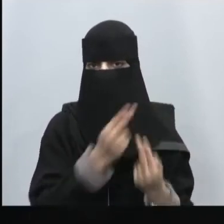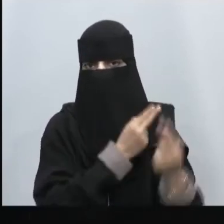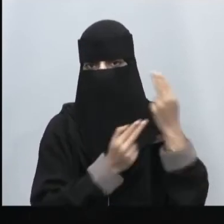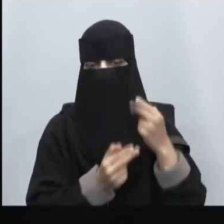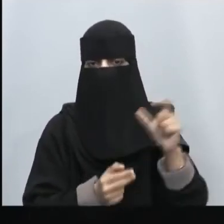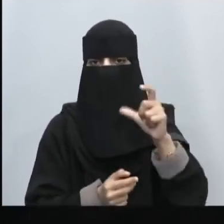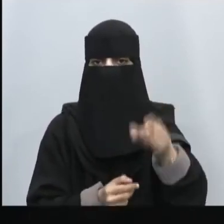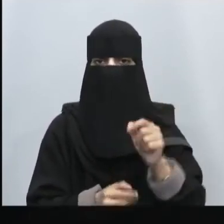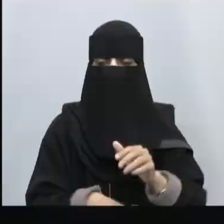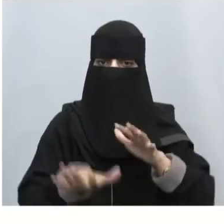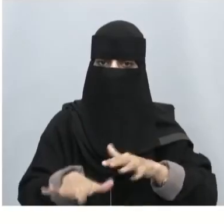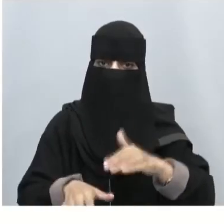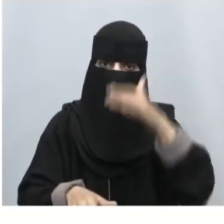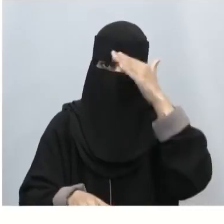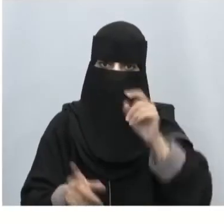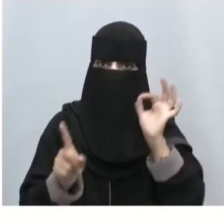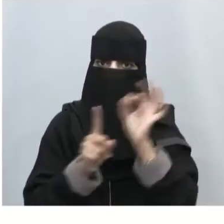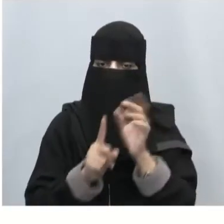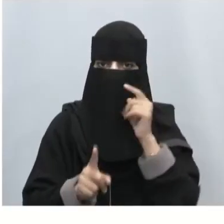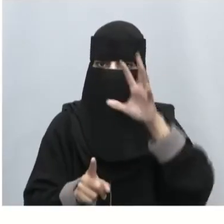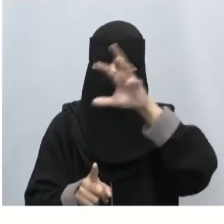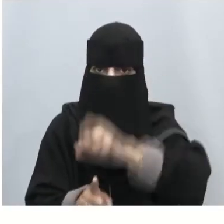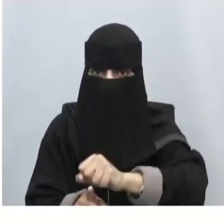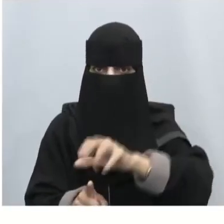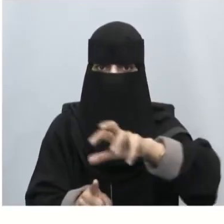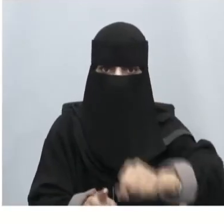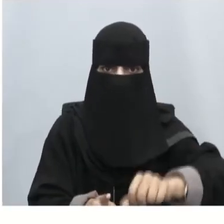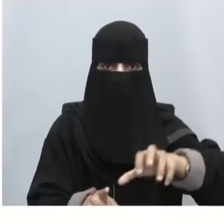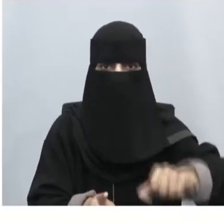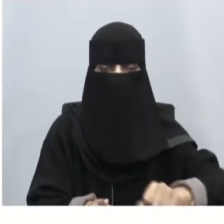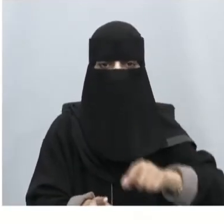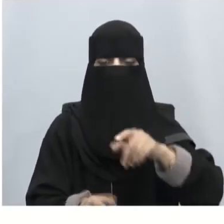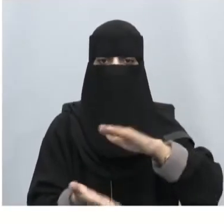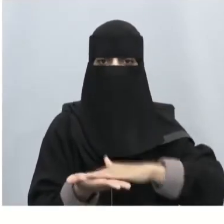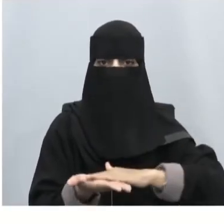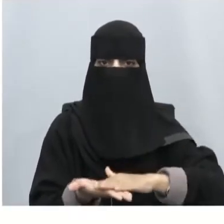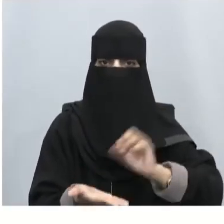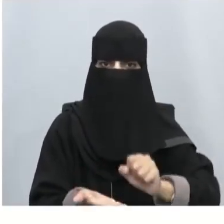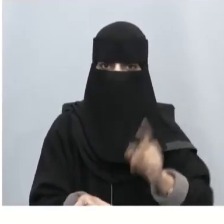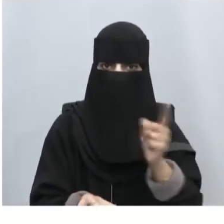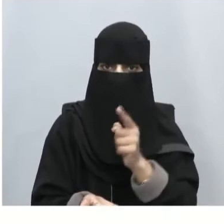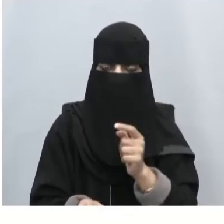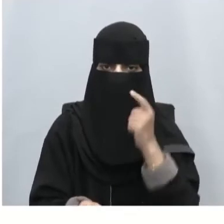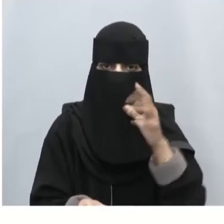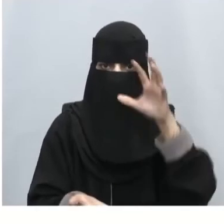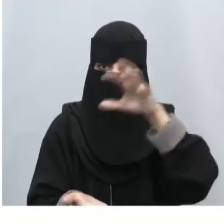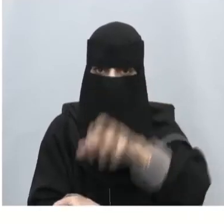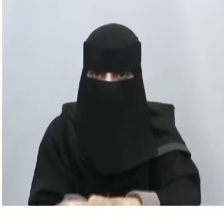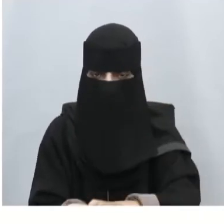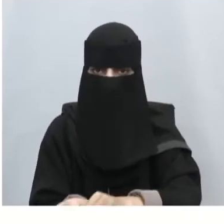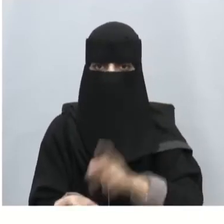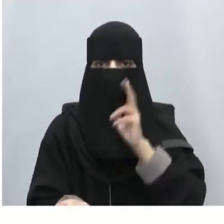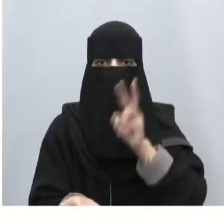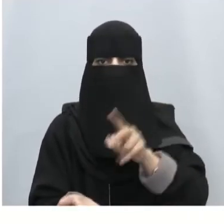حملات عسكريه الهدف منها السيطره على البلاد الاسلاميه في تلك الفتره واستغلال حاله